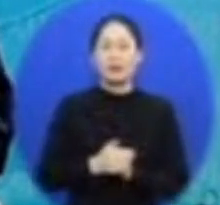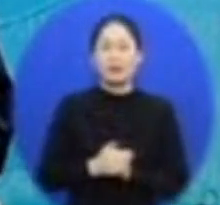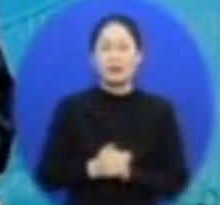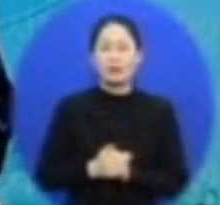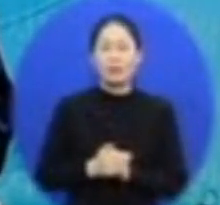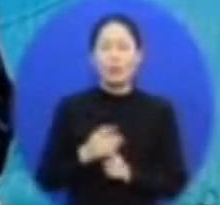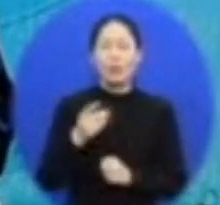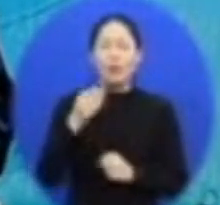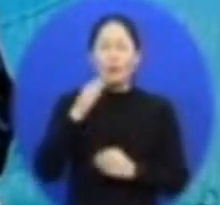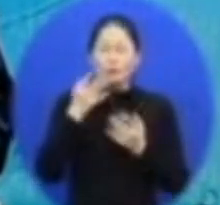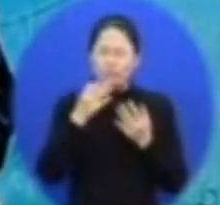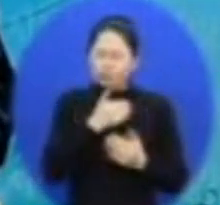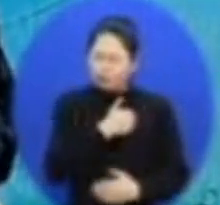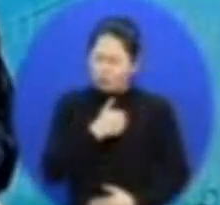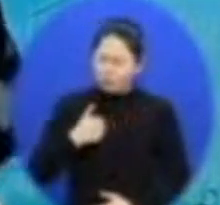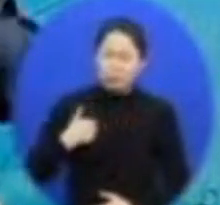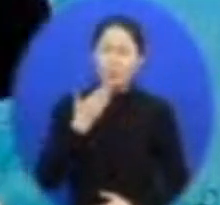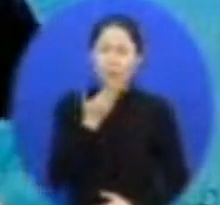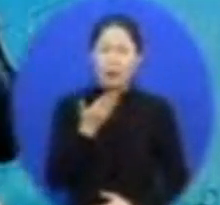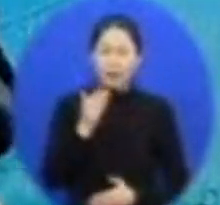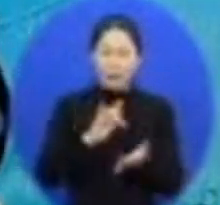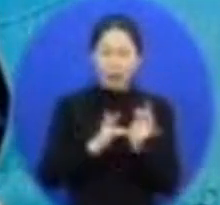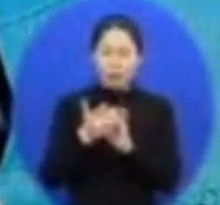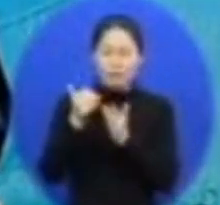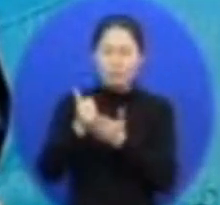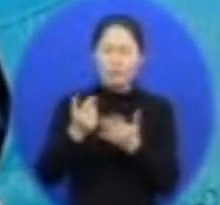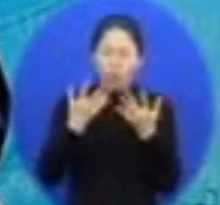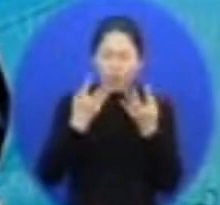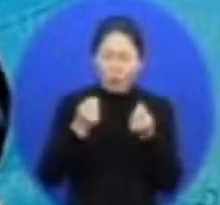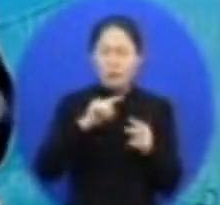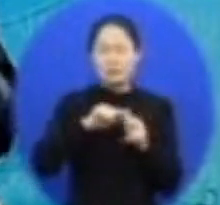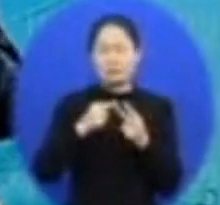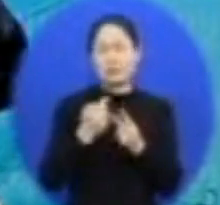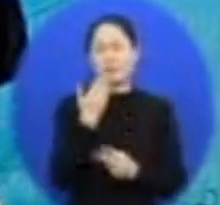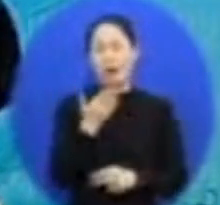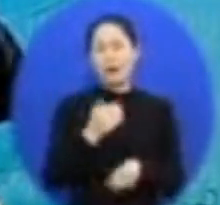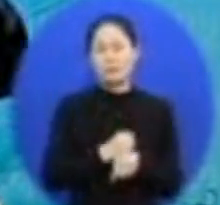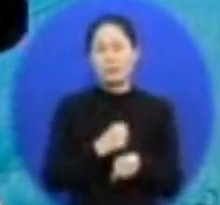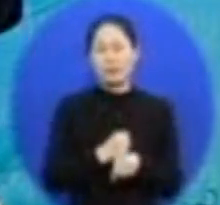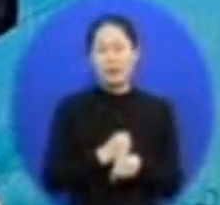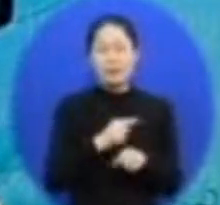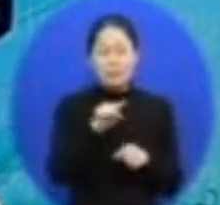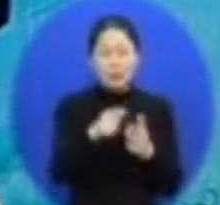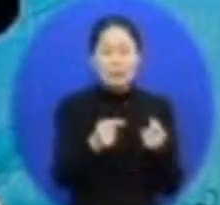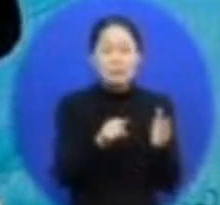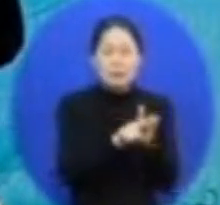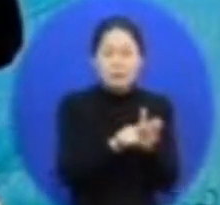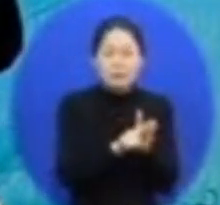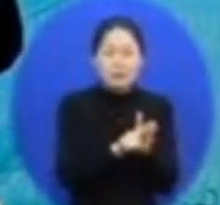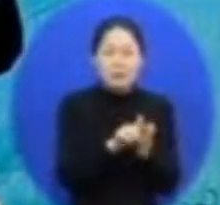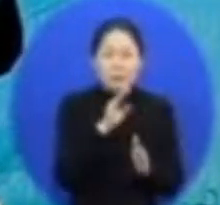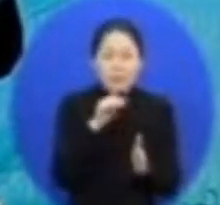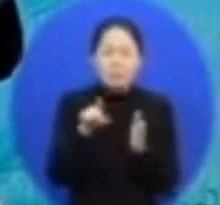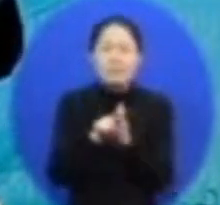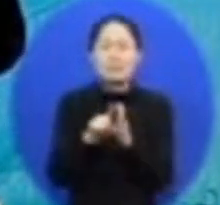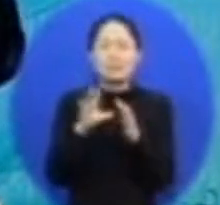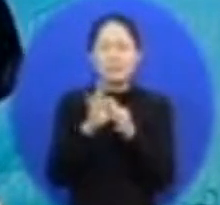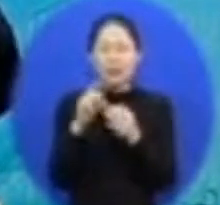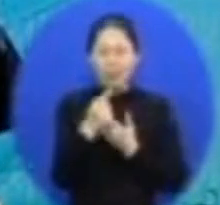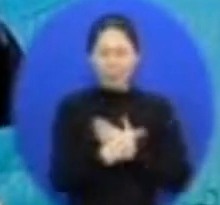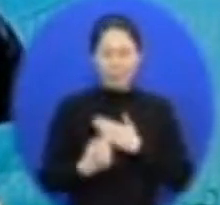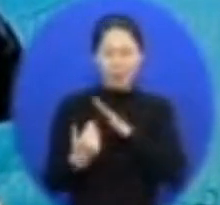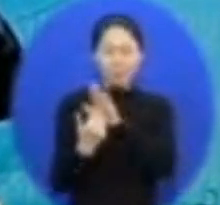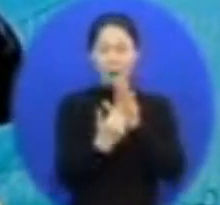그러면 얼마든지 되지요 예수님을 얼마든지 하실 수 있습니다 이 믿음이 바로 믿음의 방패 인 것입니다